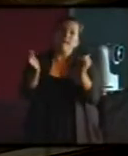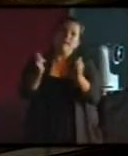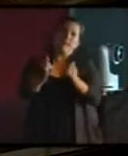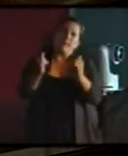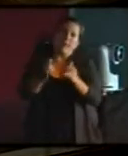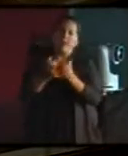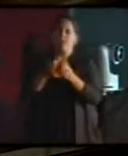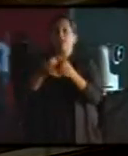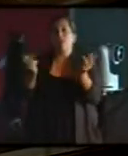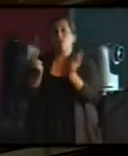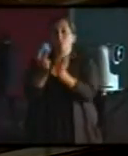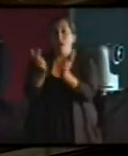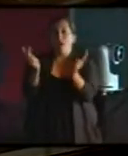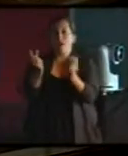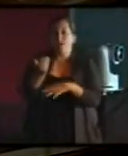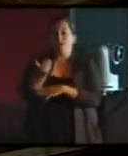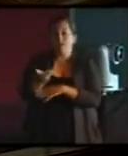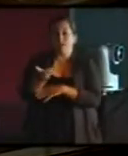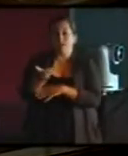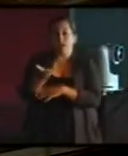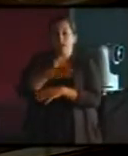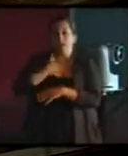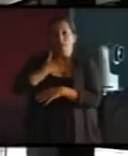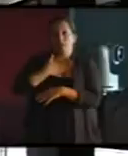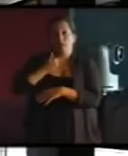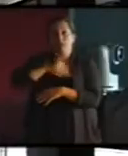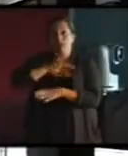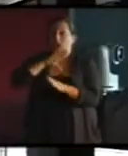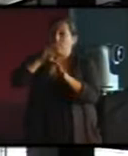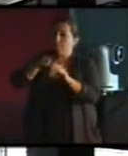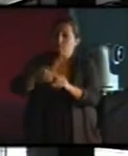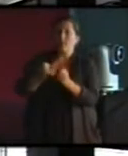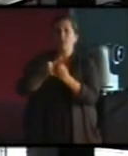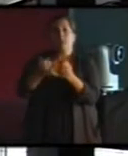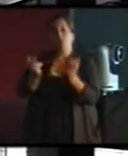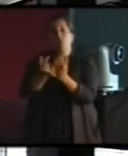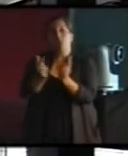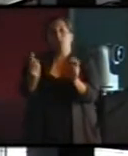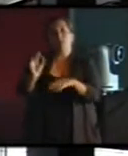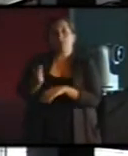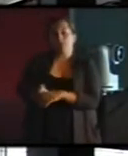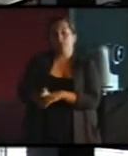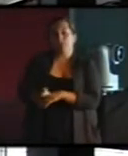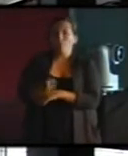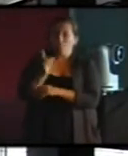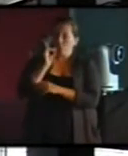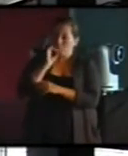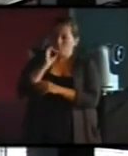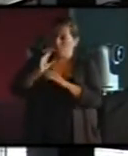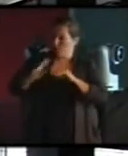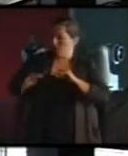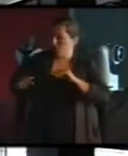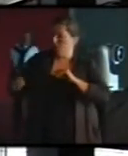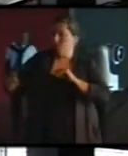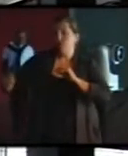ne vaut que parce qu'elle est dans le Grand Parc. Premièrement parce que les habitants y ont eu